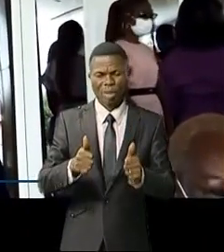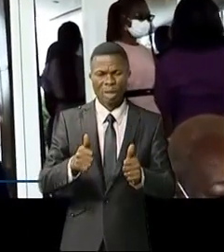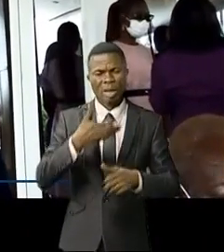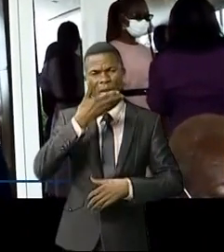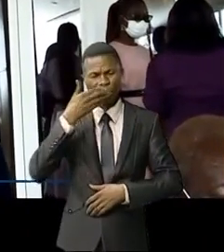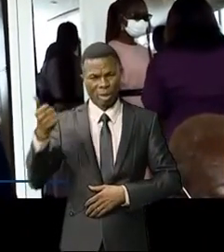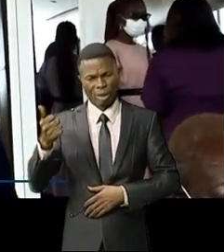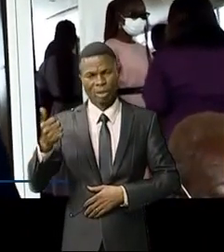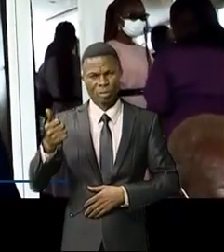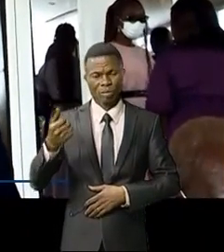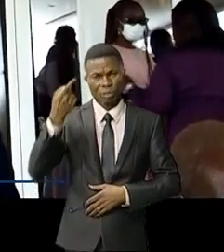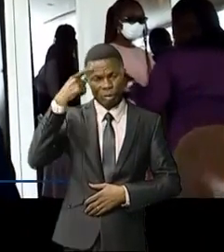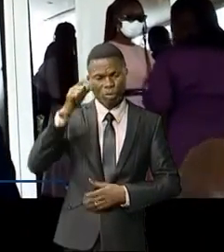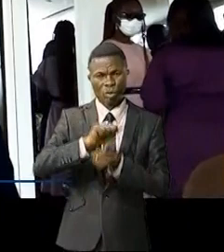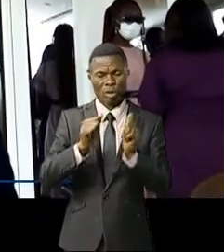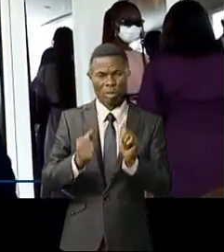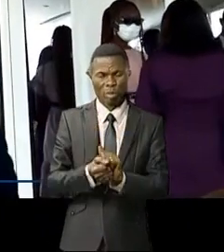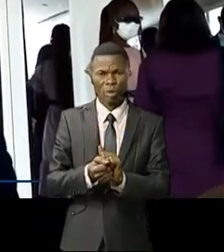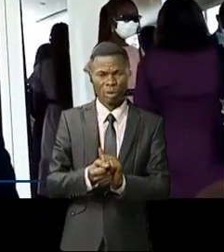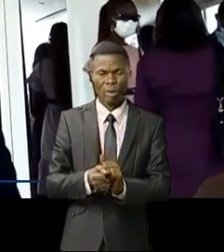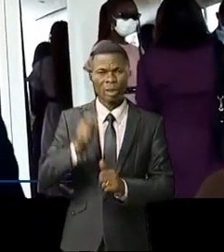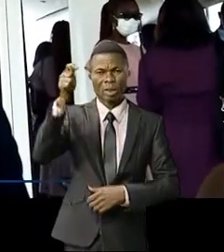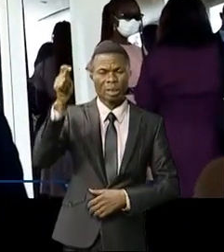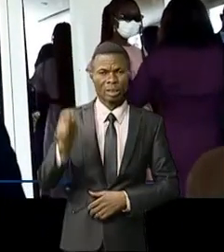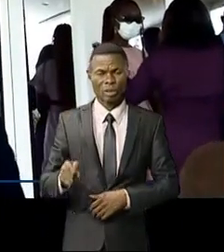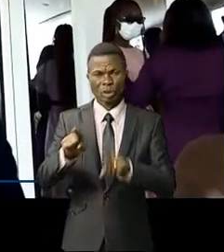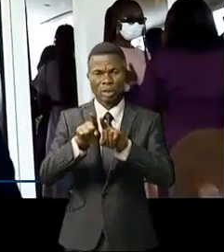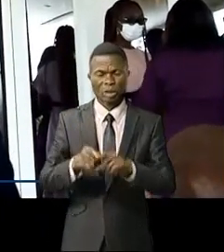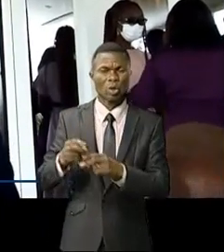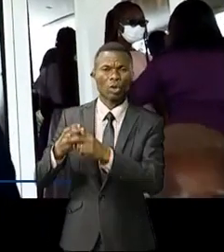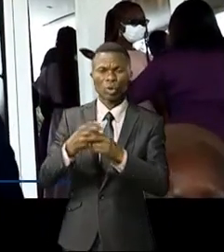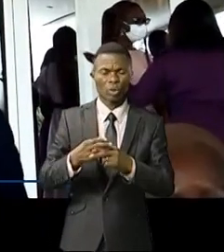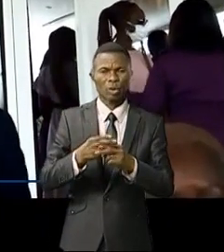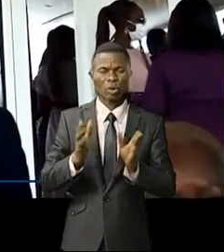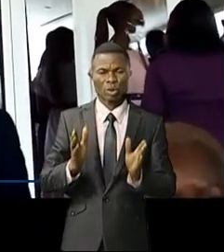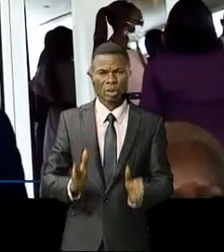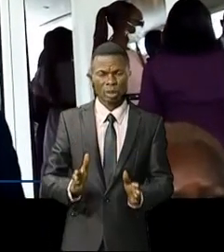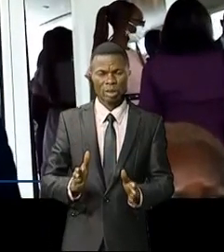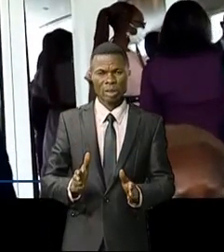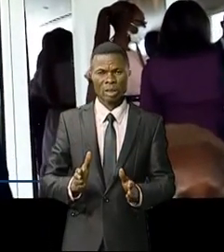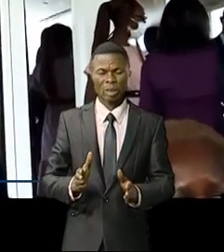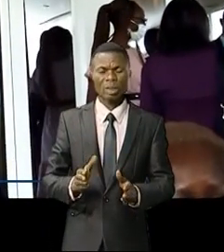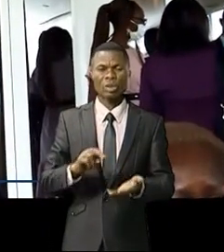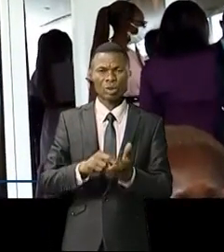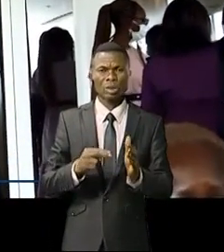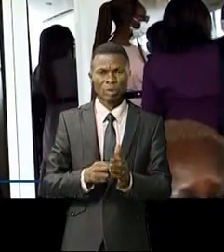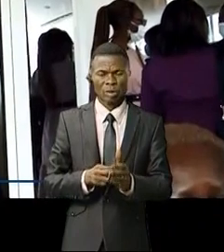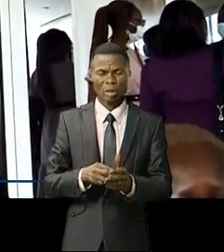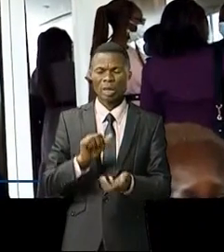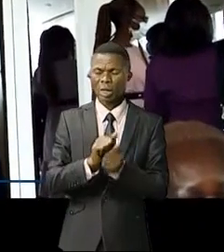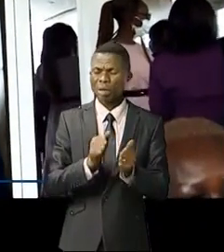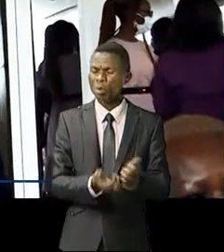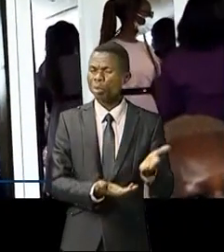et concernant les forces armées, les forces de sécurité. On sait que c'est aussi un élément qui